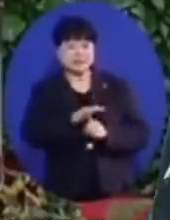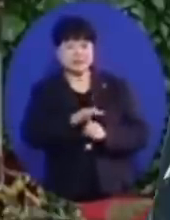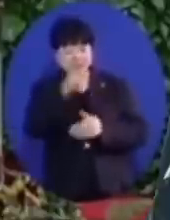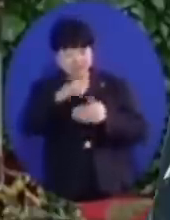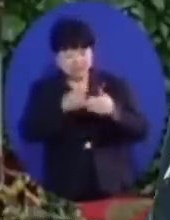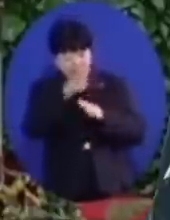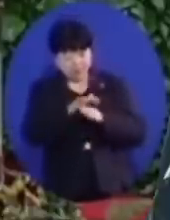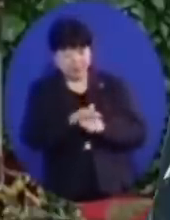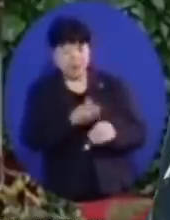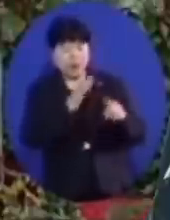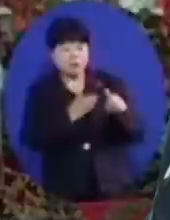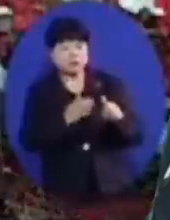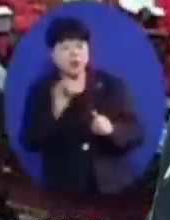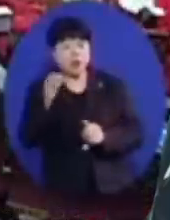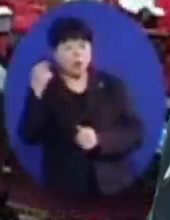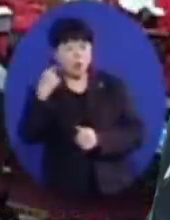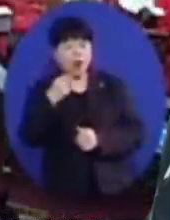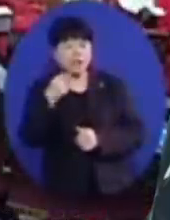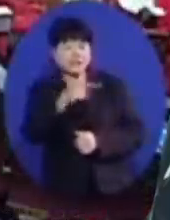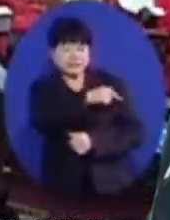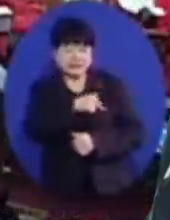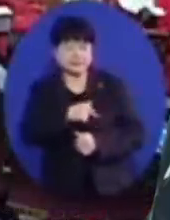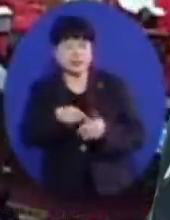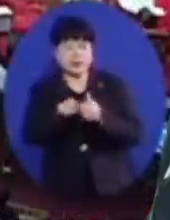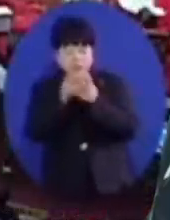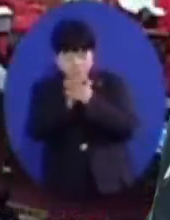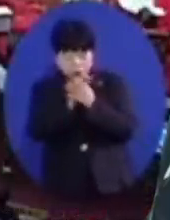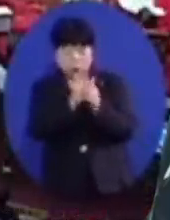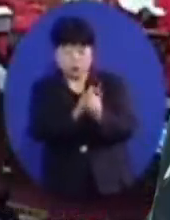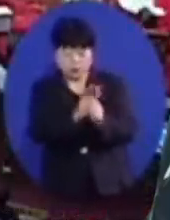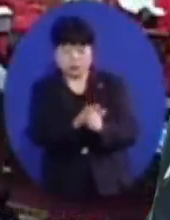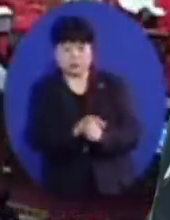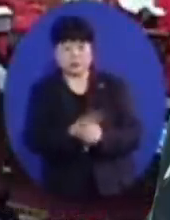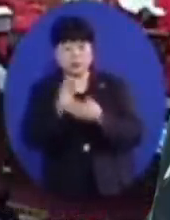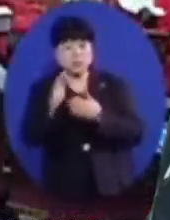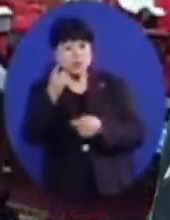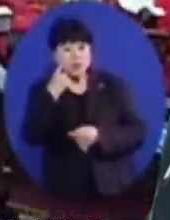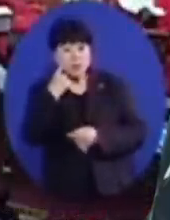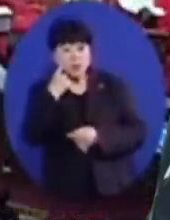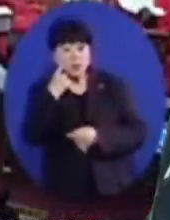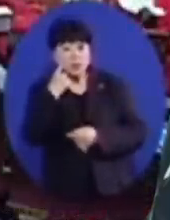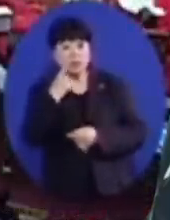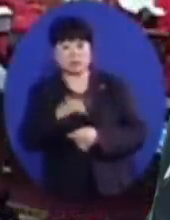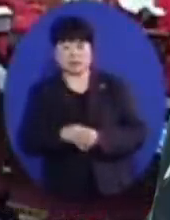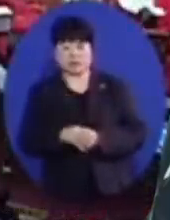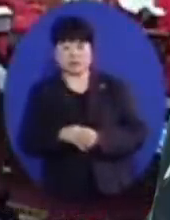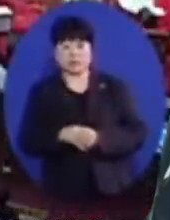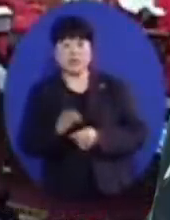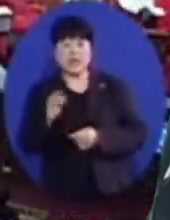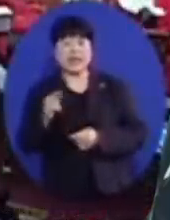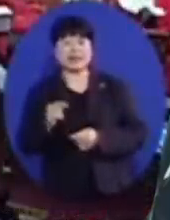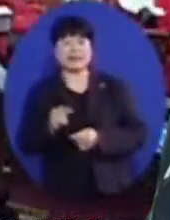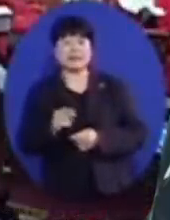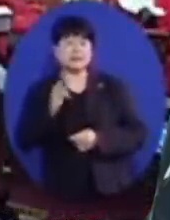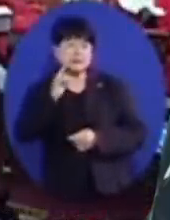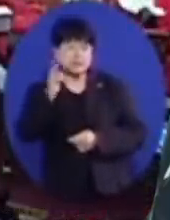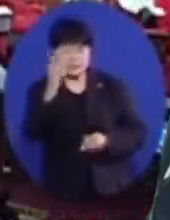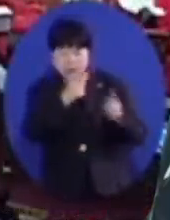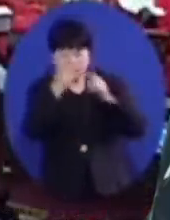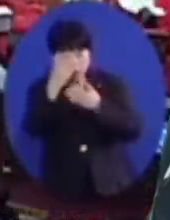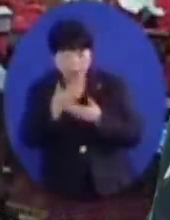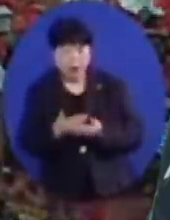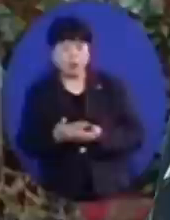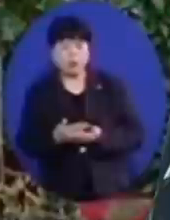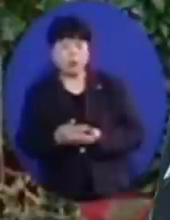급료 철야 예배에서 황 집사를 위하여 간절한 중보기도가 있었습니다 나중에 알고 보니 당시 황 집사는 간 기능이 심하게 손상된